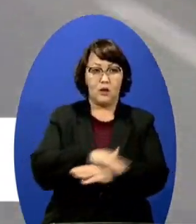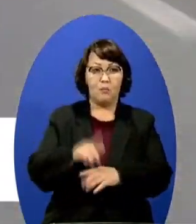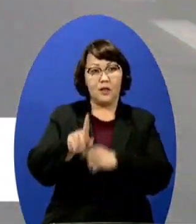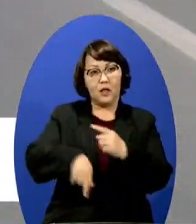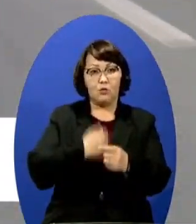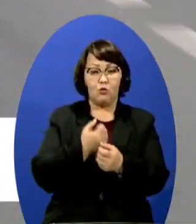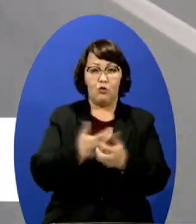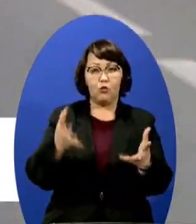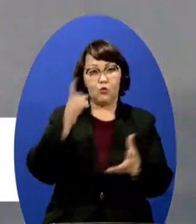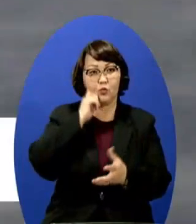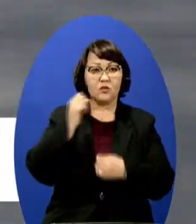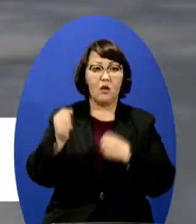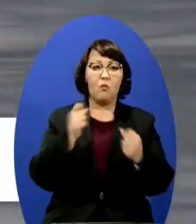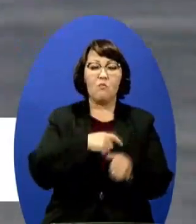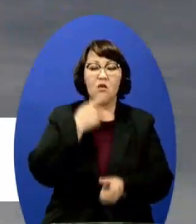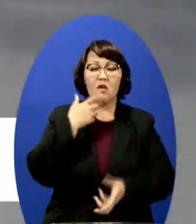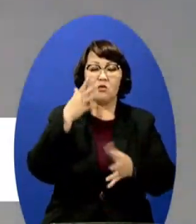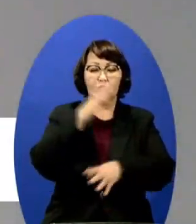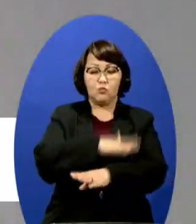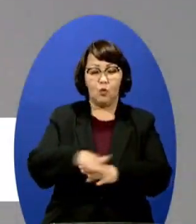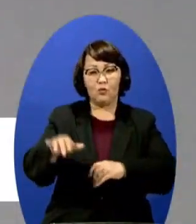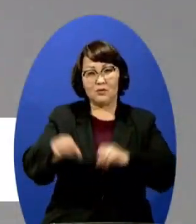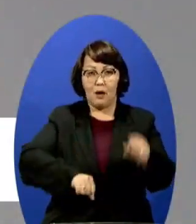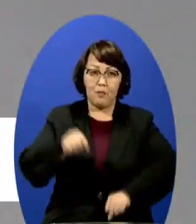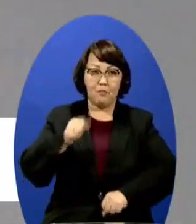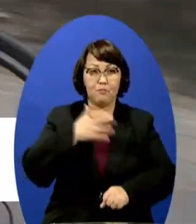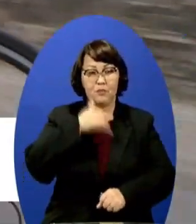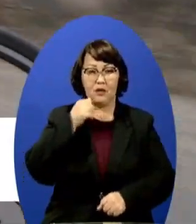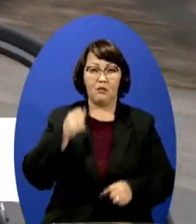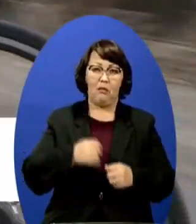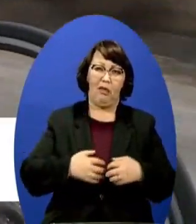хэлж байла. Мөн дугуйн замтай болсноор хүүхэд залуучууд хөдөлгөөний